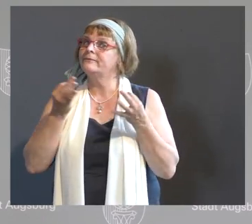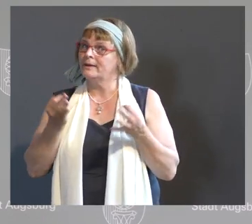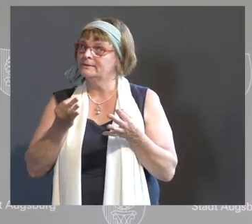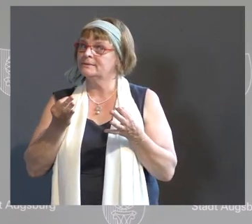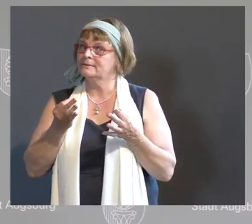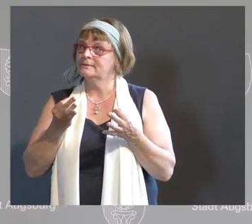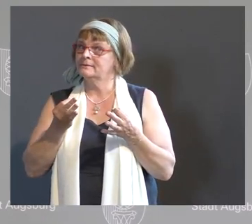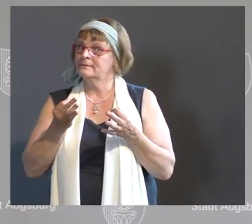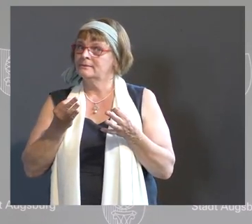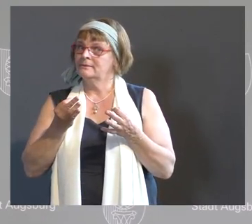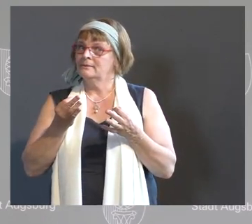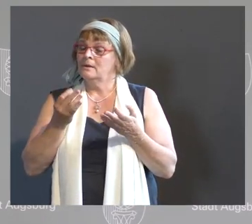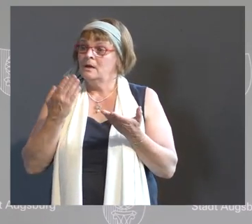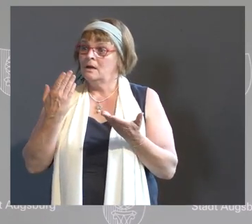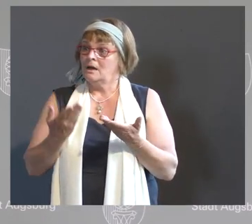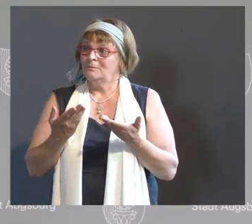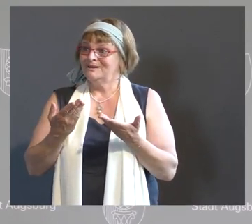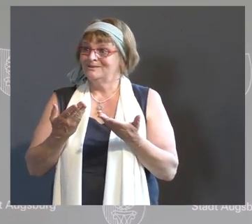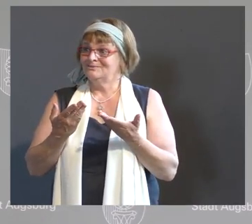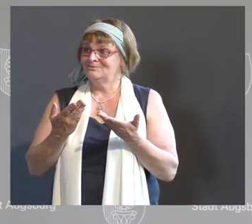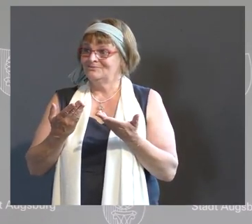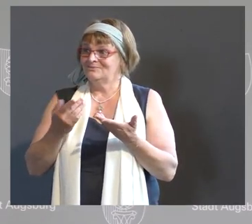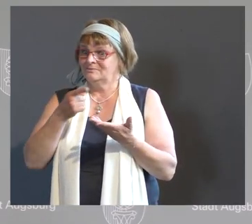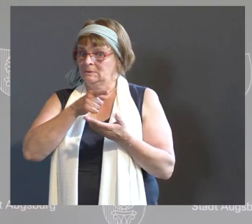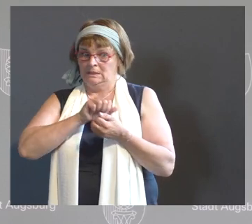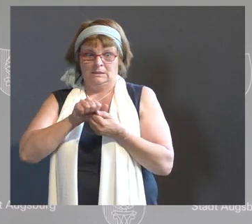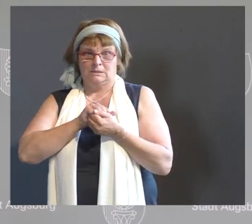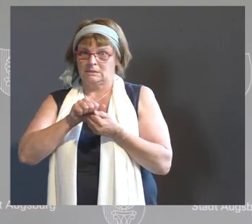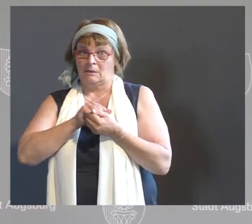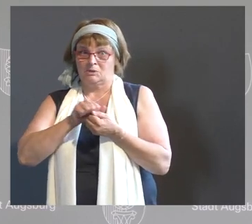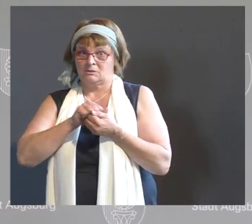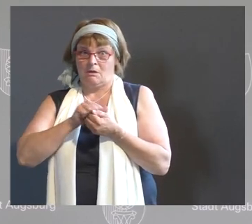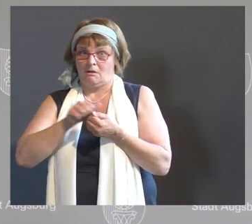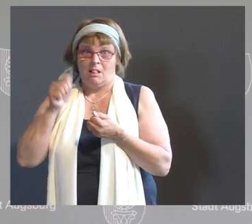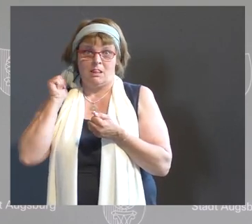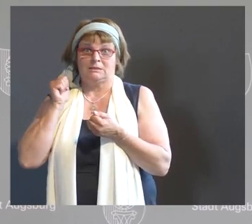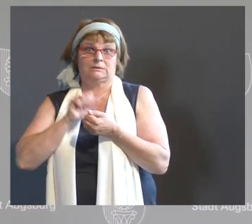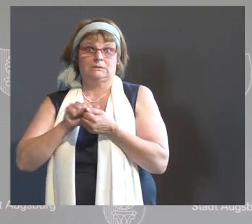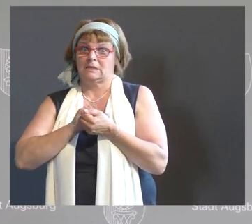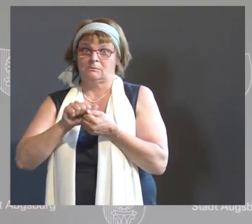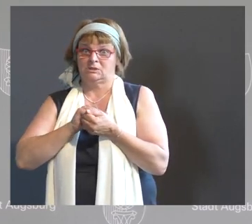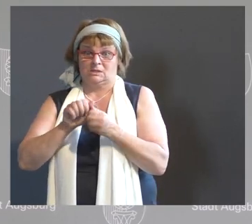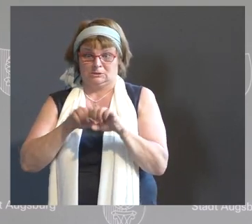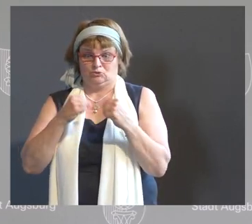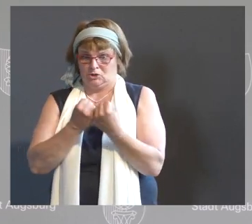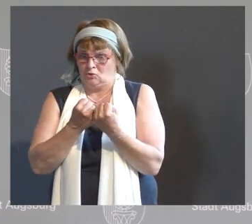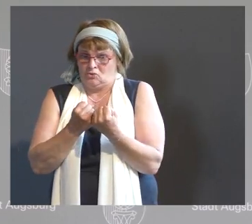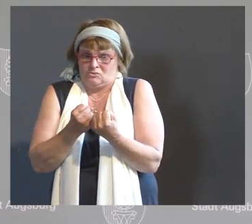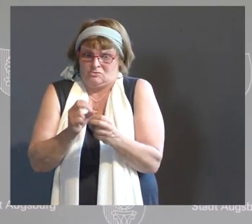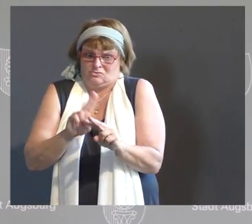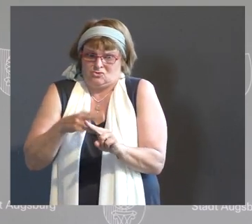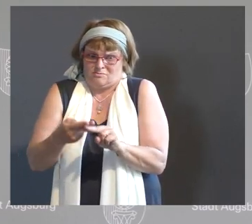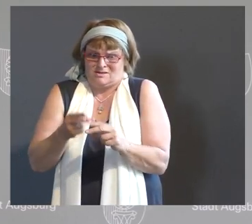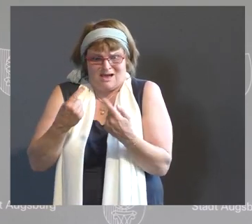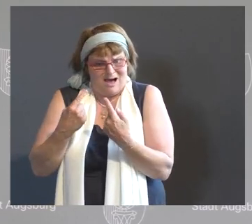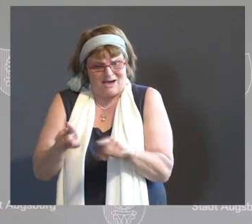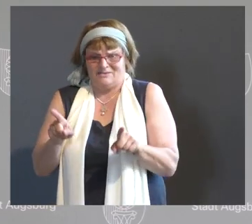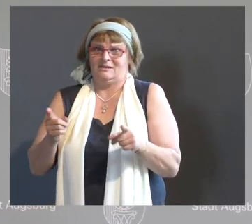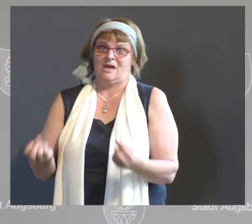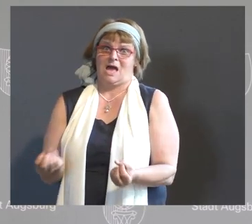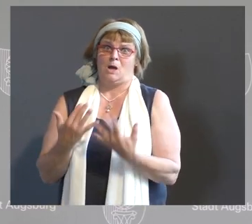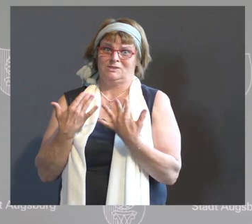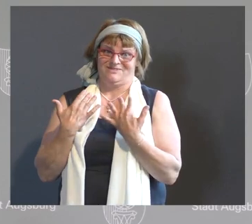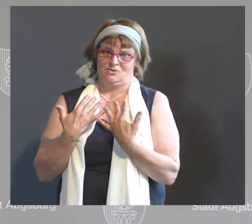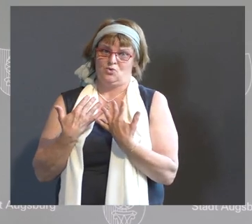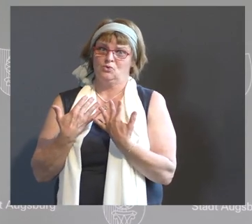natürlich, sage ich mal, qualitativ der Samstag dann nochmal eine ganz andere Auswirkung hatte. Aber